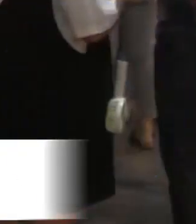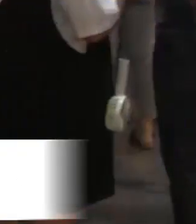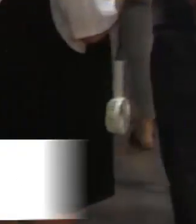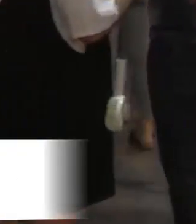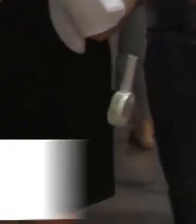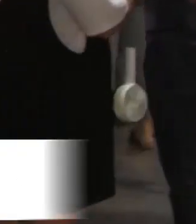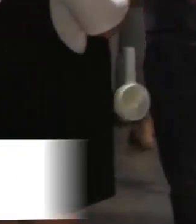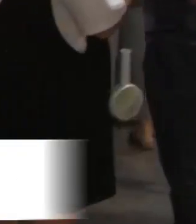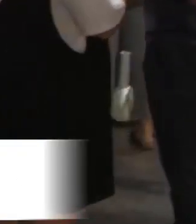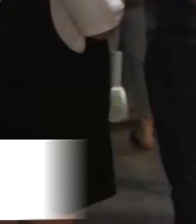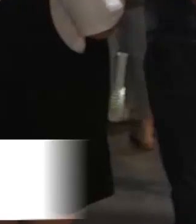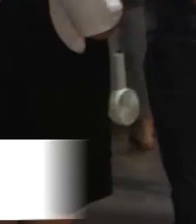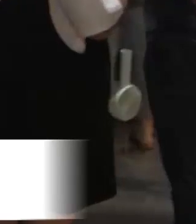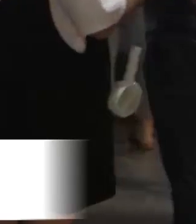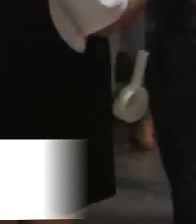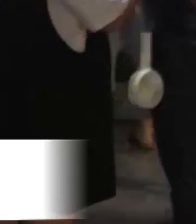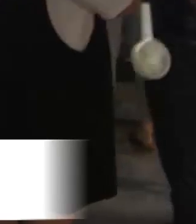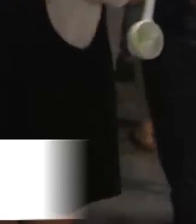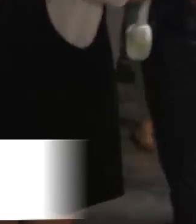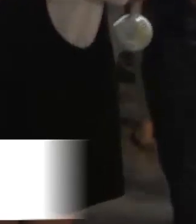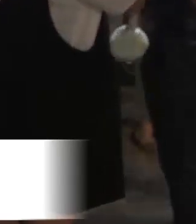이제 처음으로